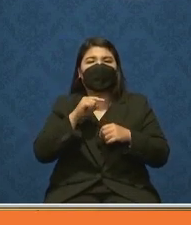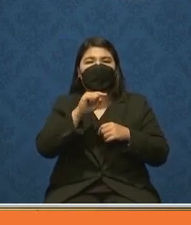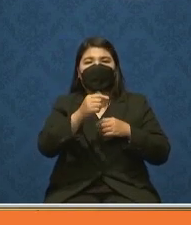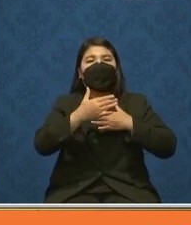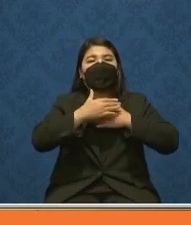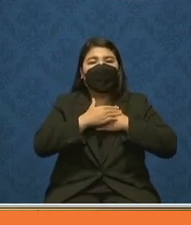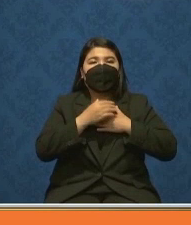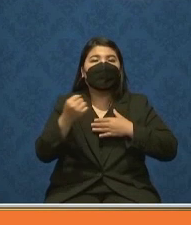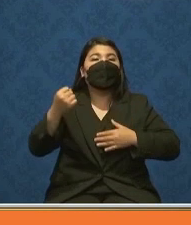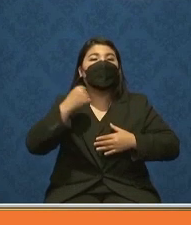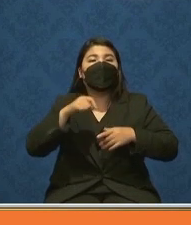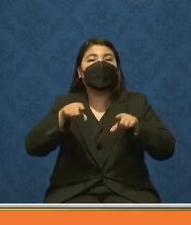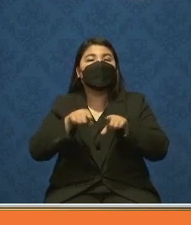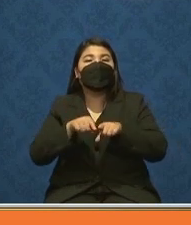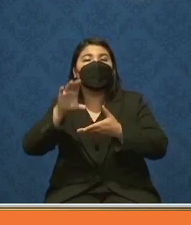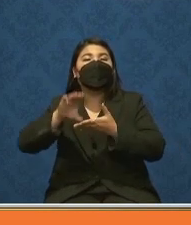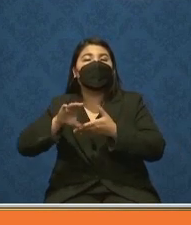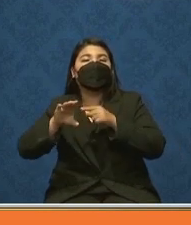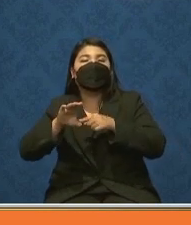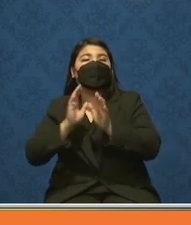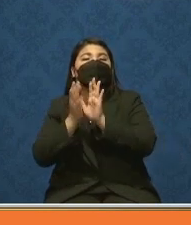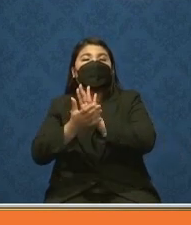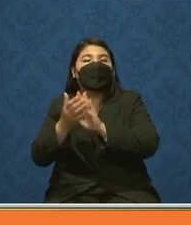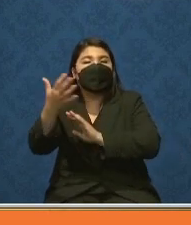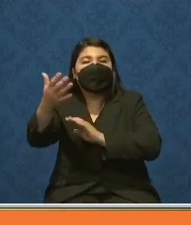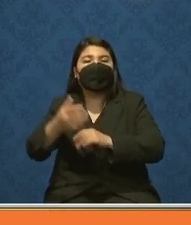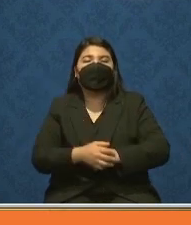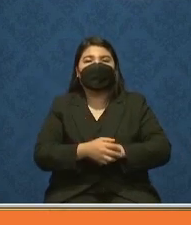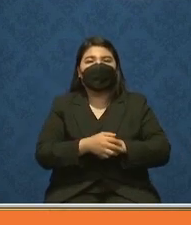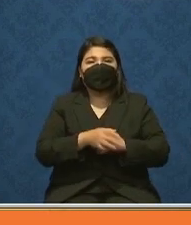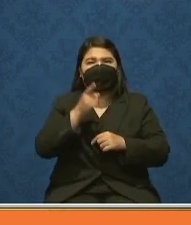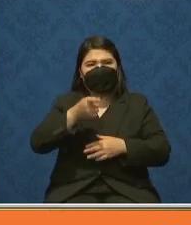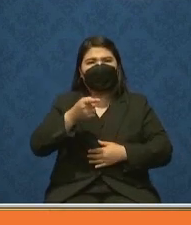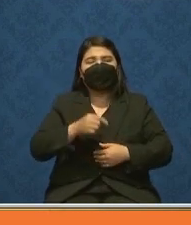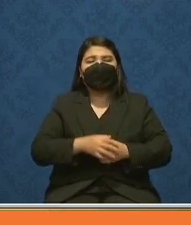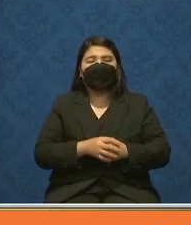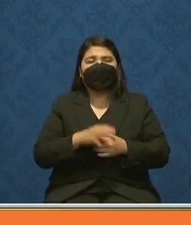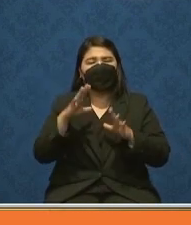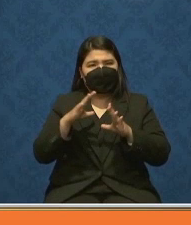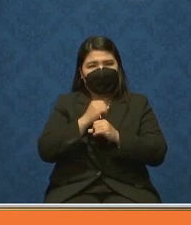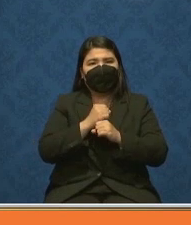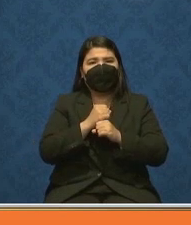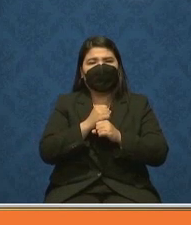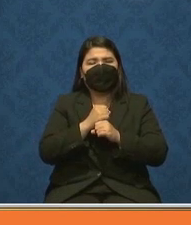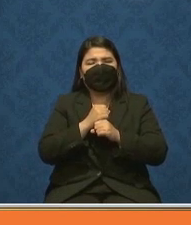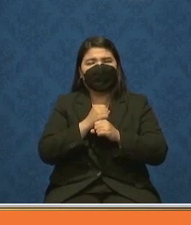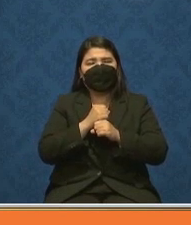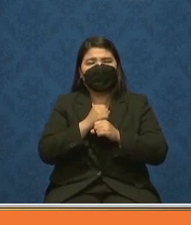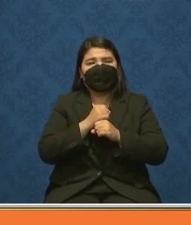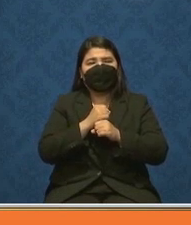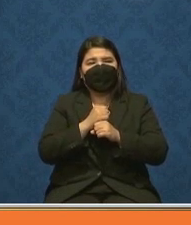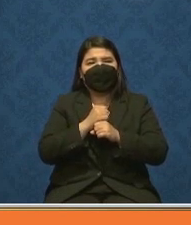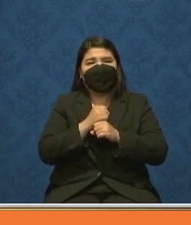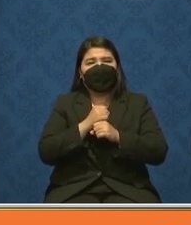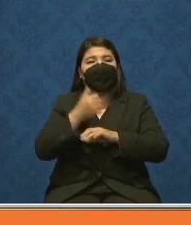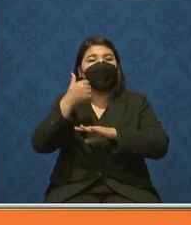าอย่าให้รักของเรามั่นคงเหมือนงบประมาณไทยที่ไม่ยอมเปลี่ยนแปลงครับจริงๆมันก็อาจจะเป็นข้อสรุปอีกอันนึงที่หัวหน้าพรร